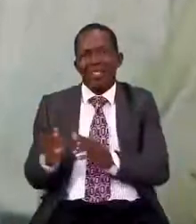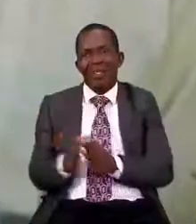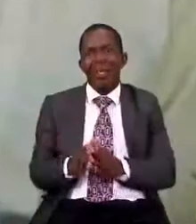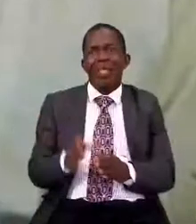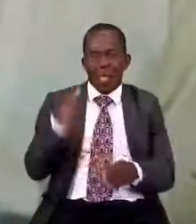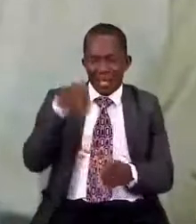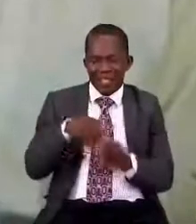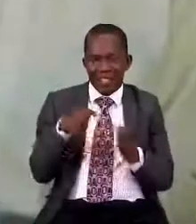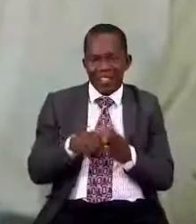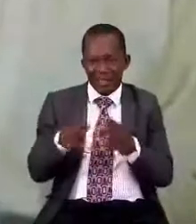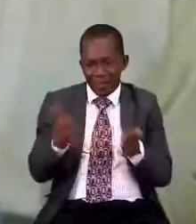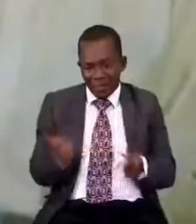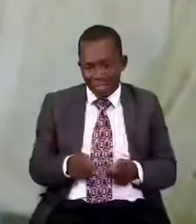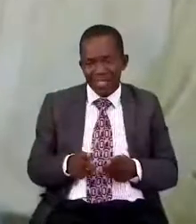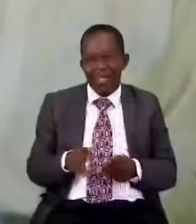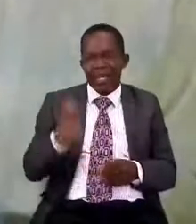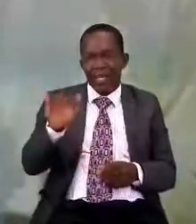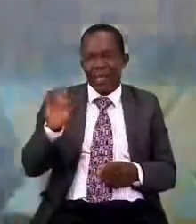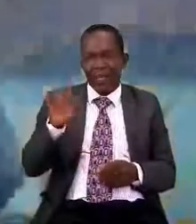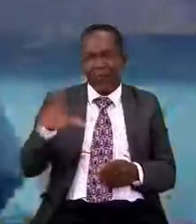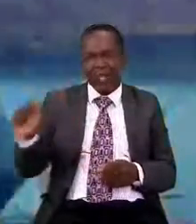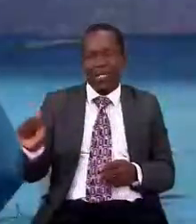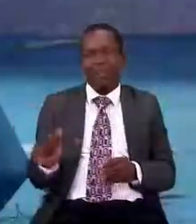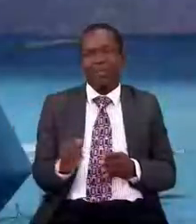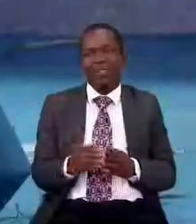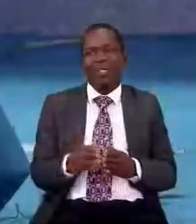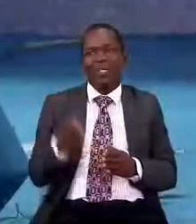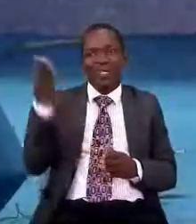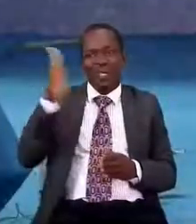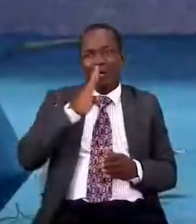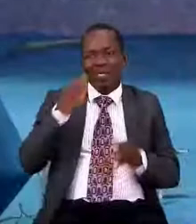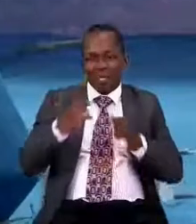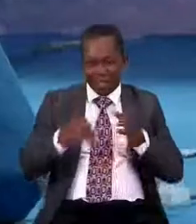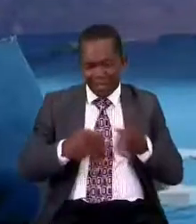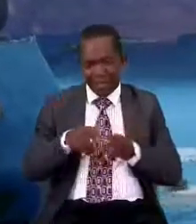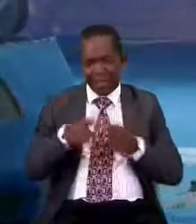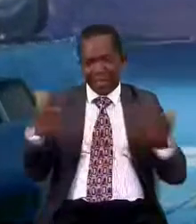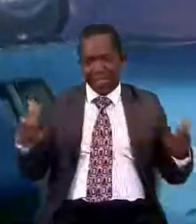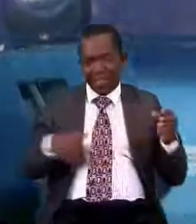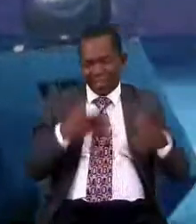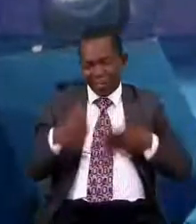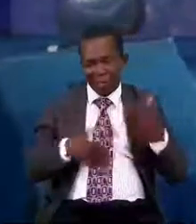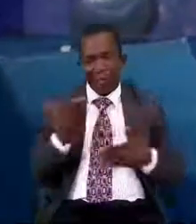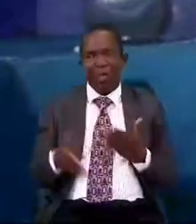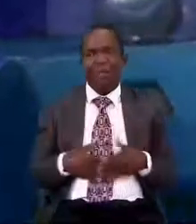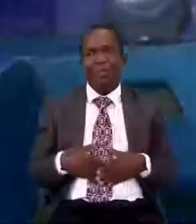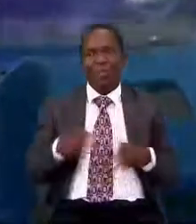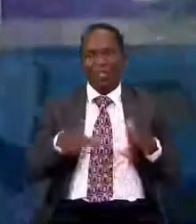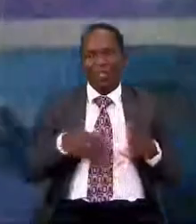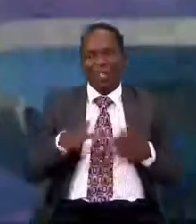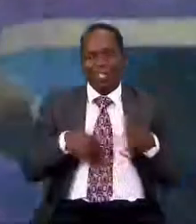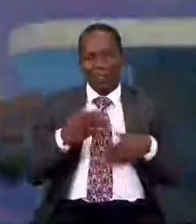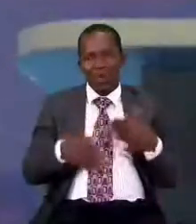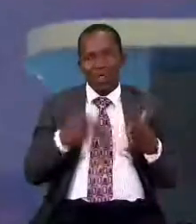aura une grande joie. Vous aurez la joie, vous allez porter la joie et rentrer chez vous avec la joie. Une grande joie,